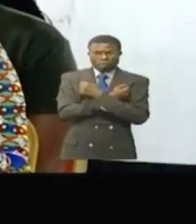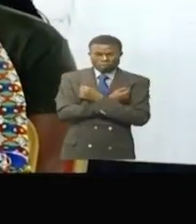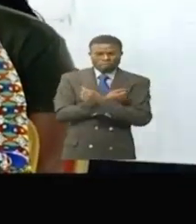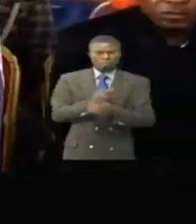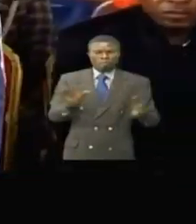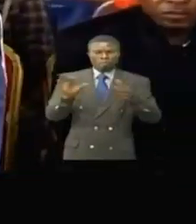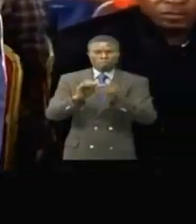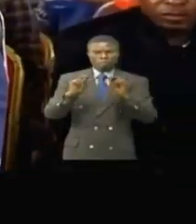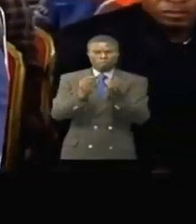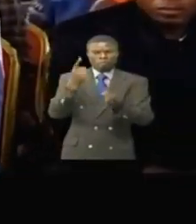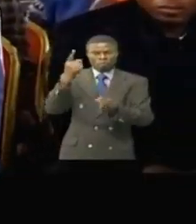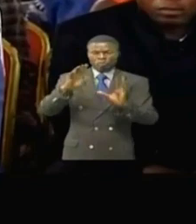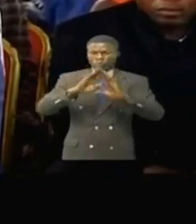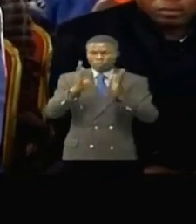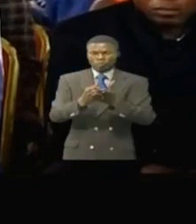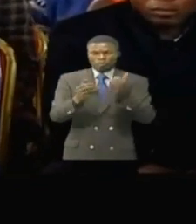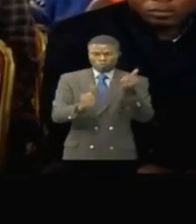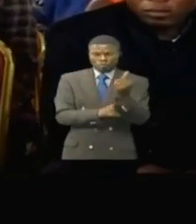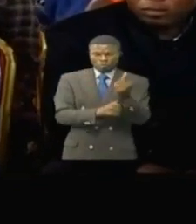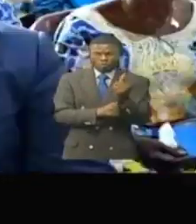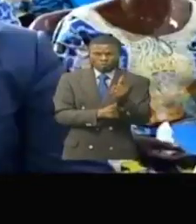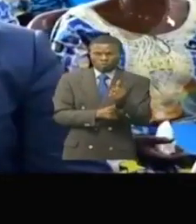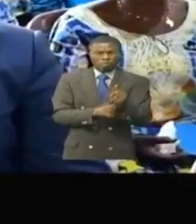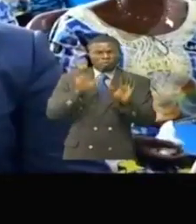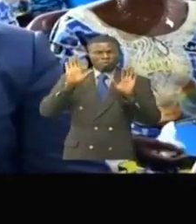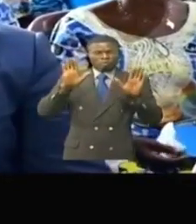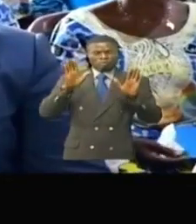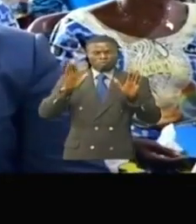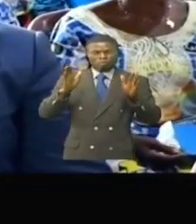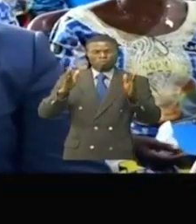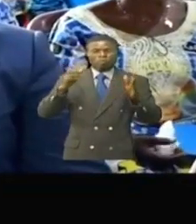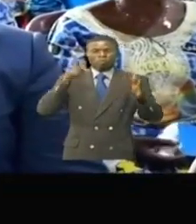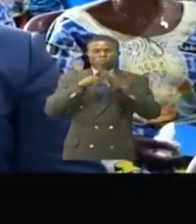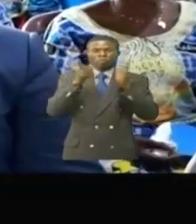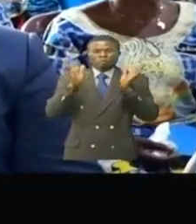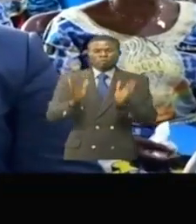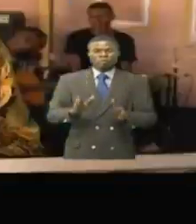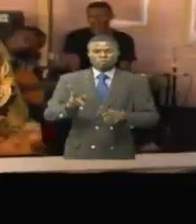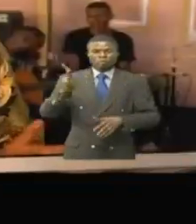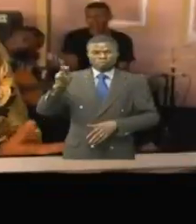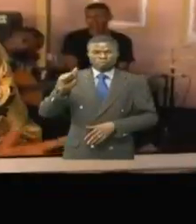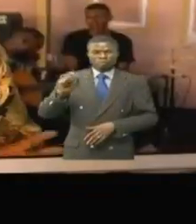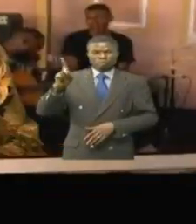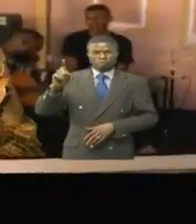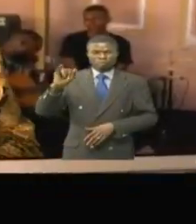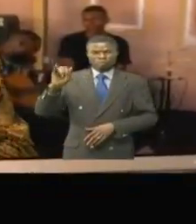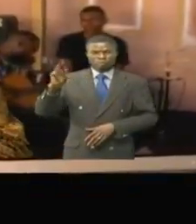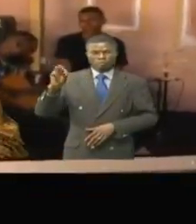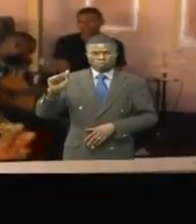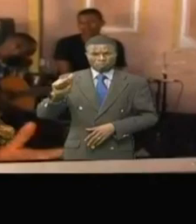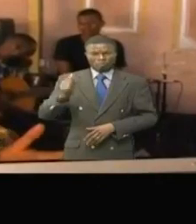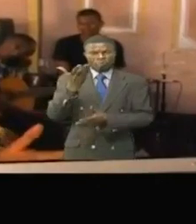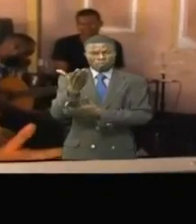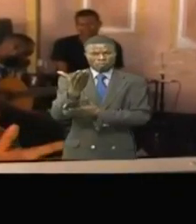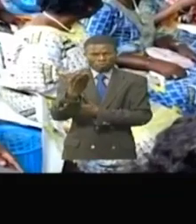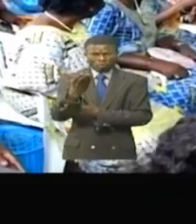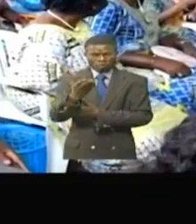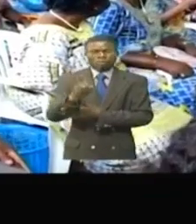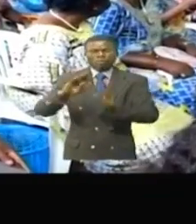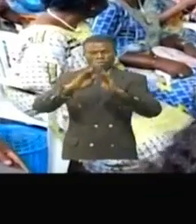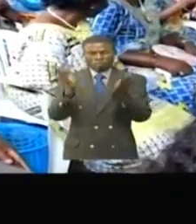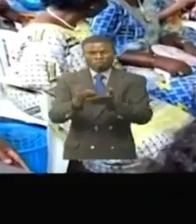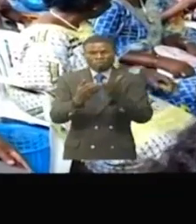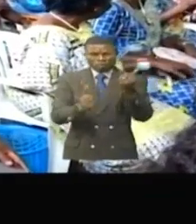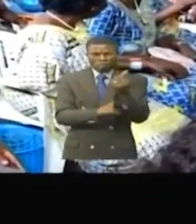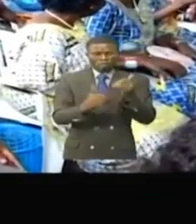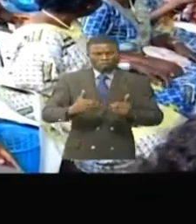l'unité à l'assistance pour vivre les merveilles prédites par les grands prophètes Kadima Mwakwidi. Il a également demandé aux uns et aux autres